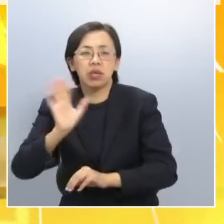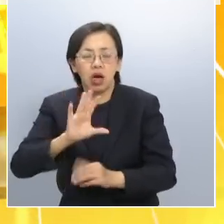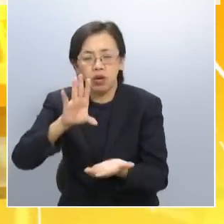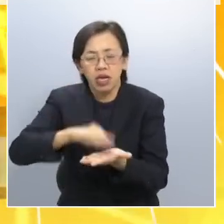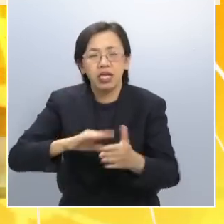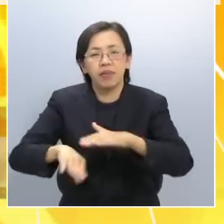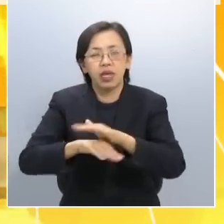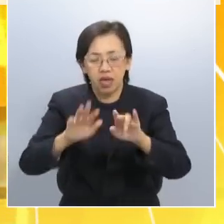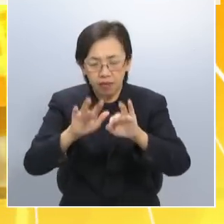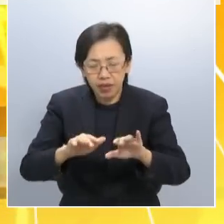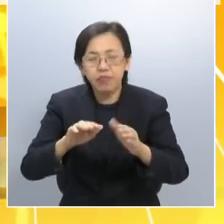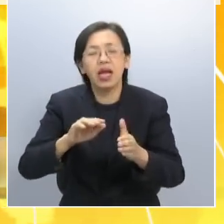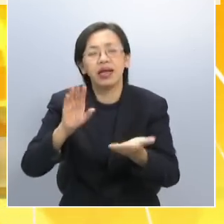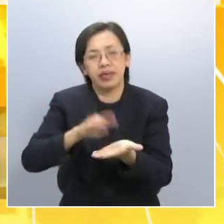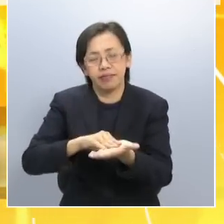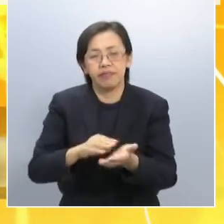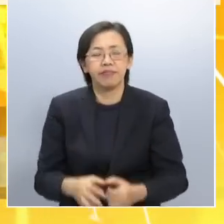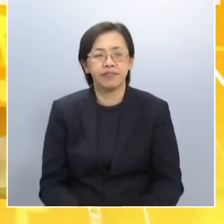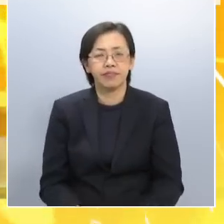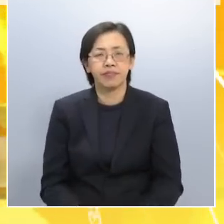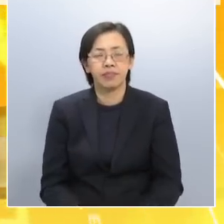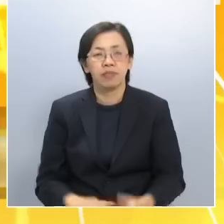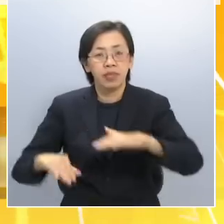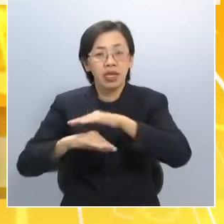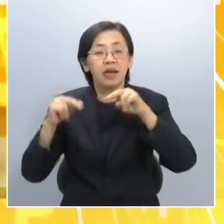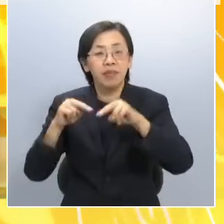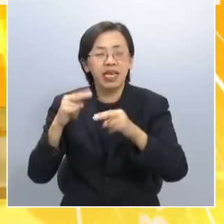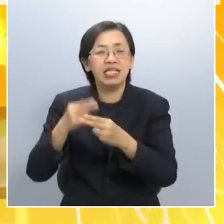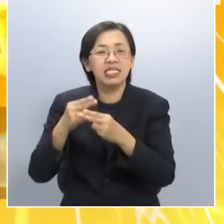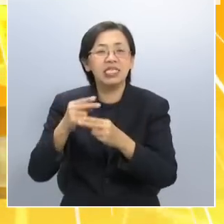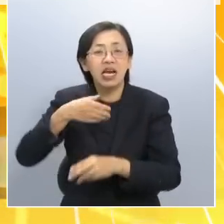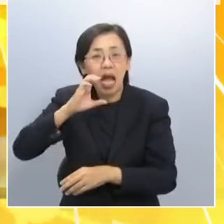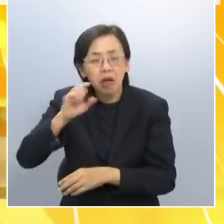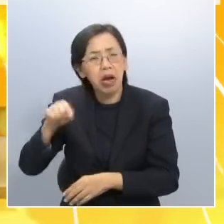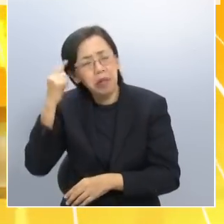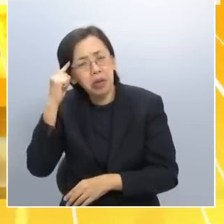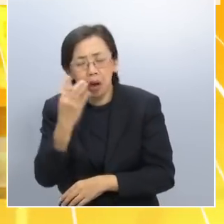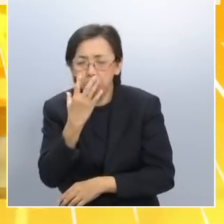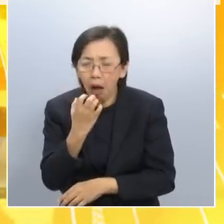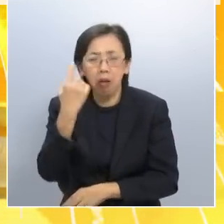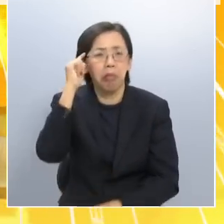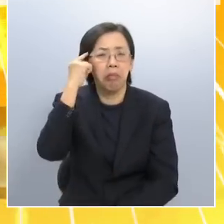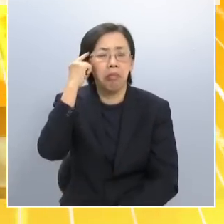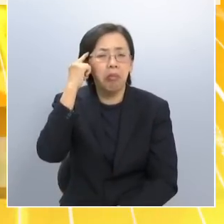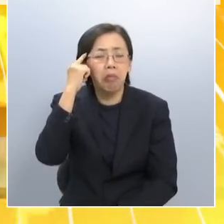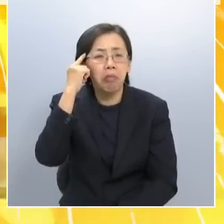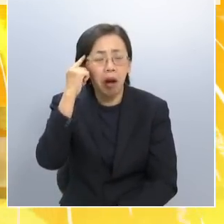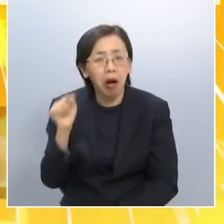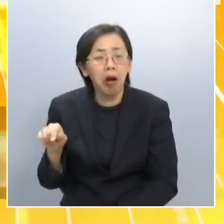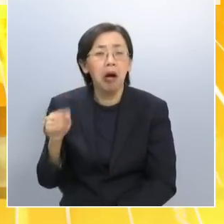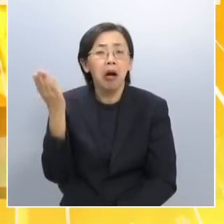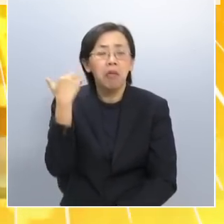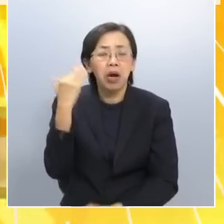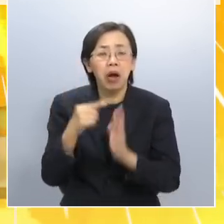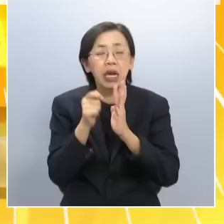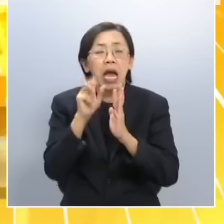ในสำนวนคดีขณะที่พยานคนนี้คือแก้วจะเป็นผู้เสียหายด้วยหรือไม่เพราะก็อ้างว่า ก่อนหน้านี้เคยถูกแอม